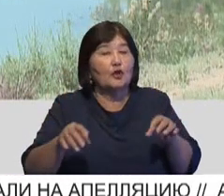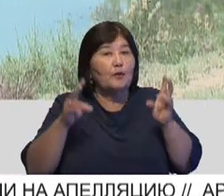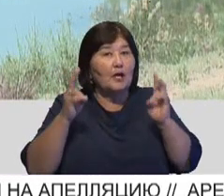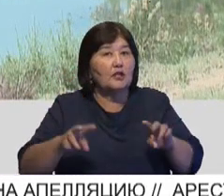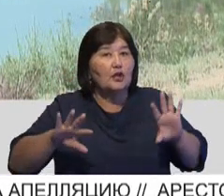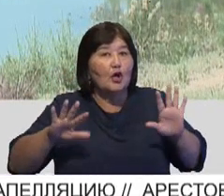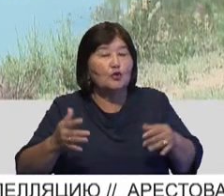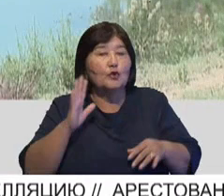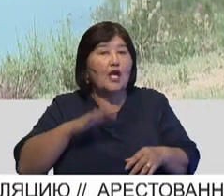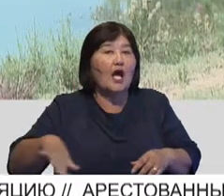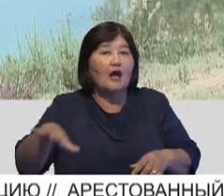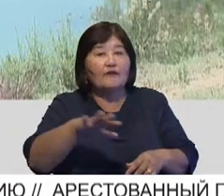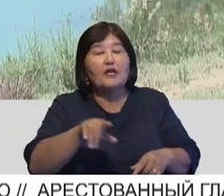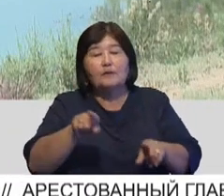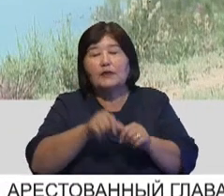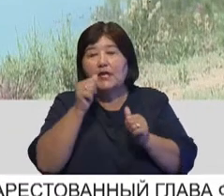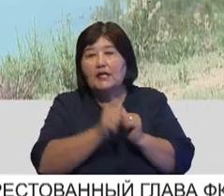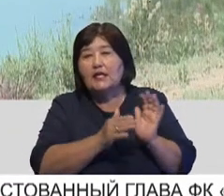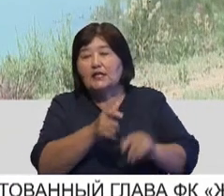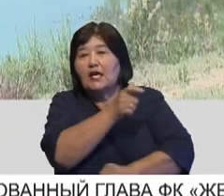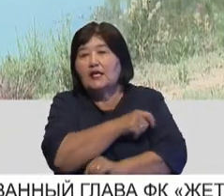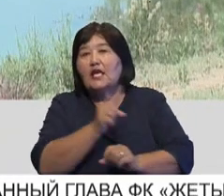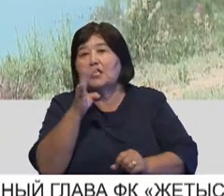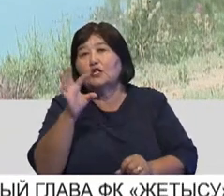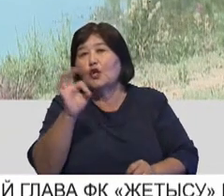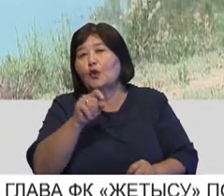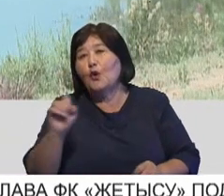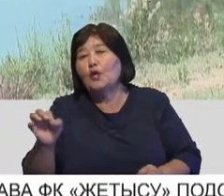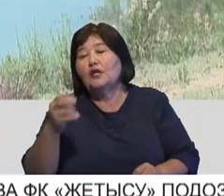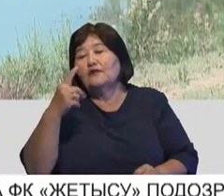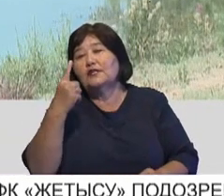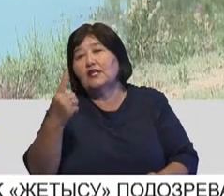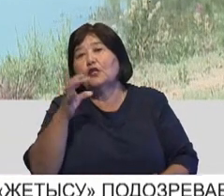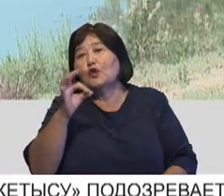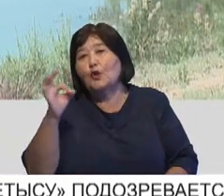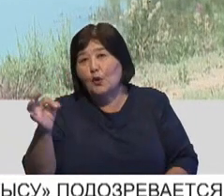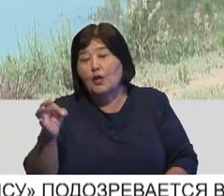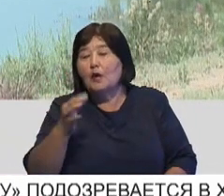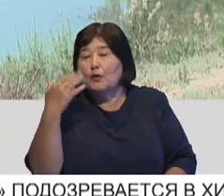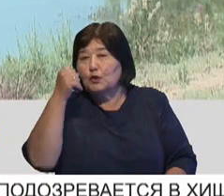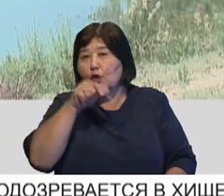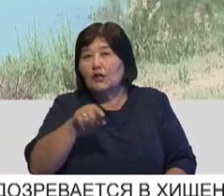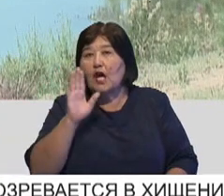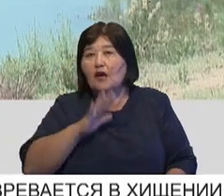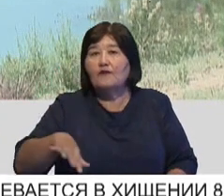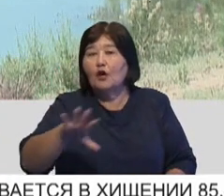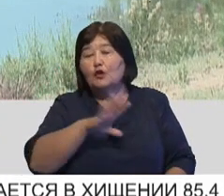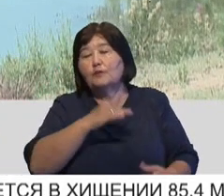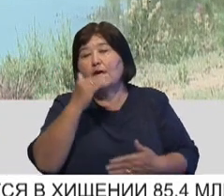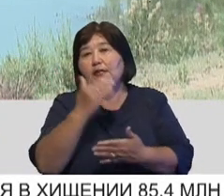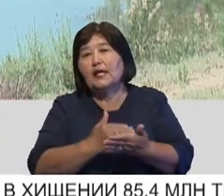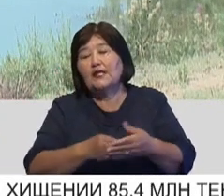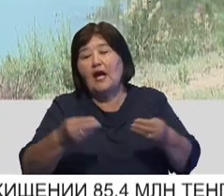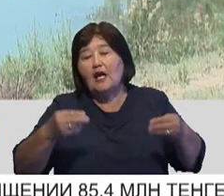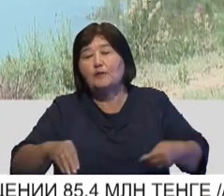несчастных случаев на воде проводятся ежедневно рейды с 14:00 до 2100 в прошлом году на водоёмах были составлены